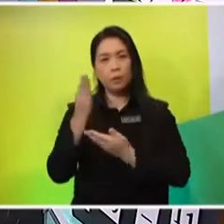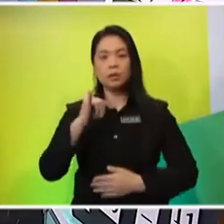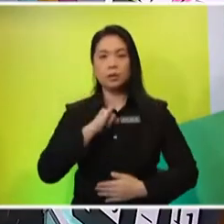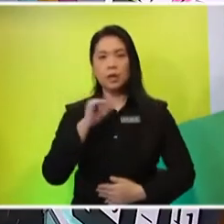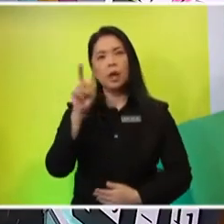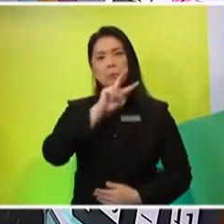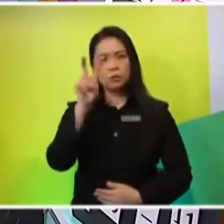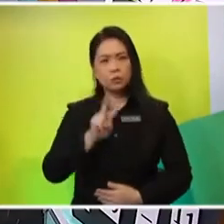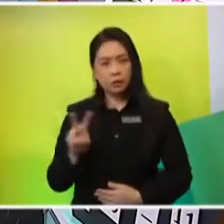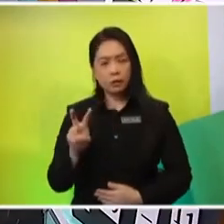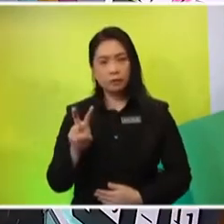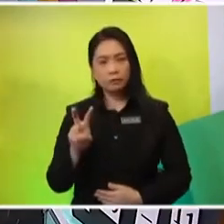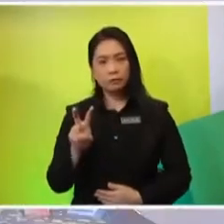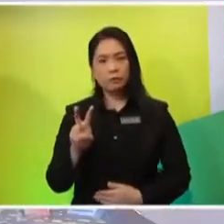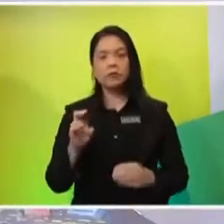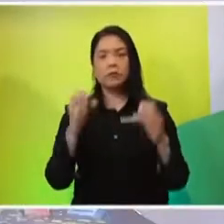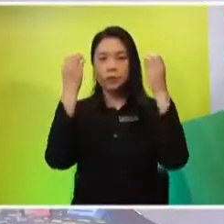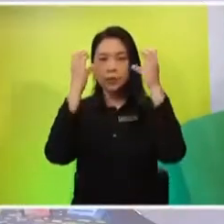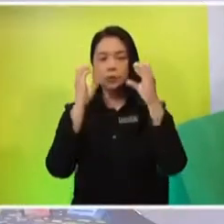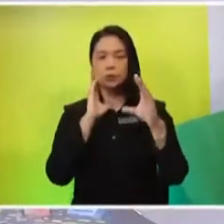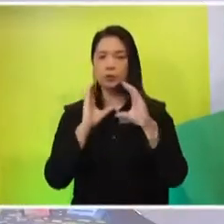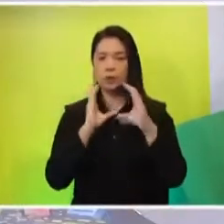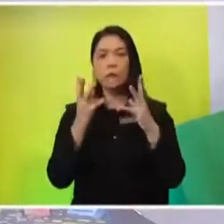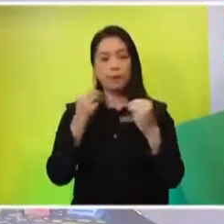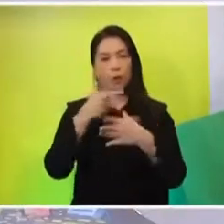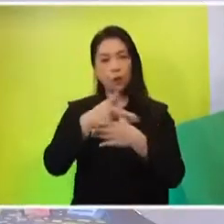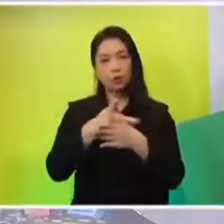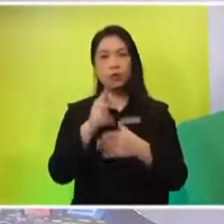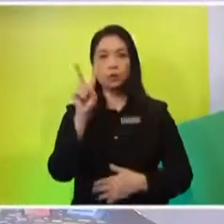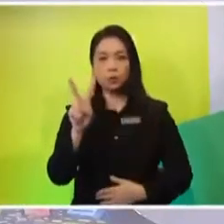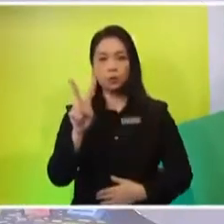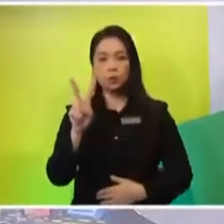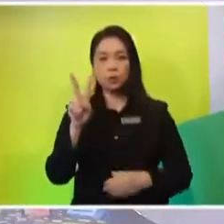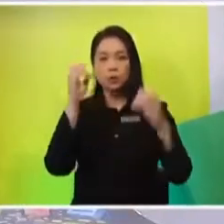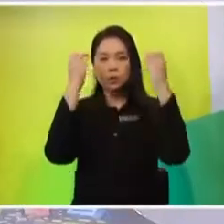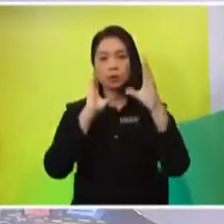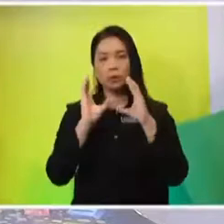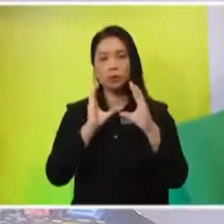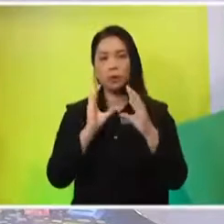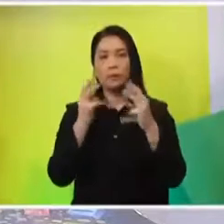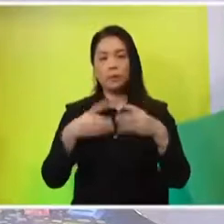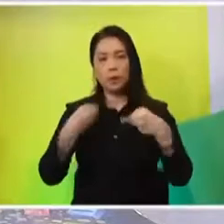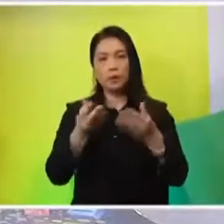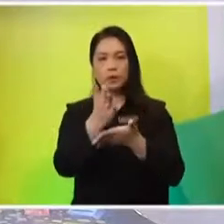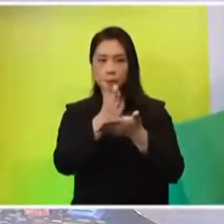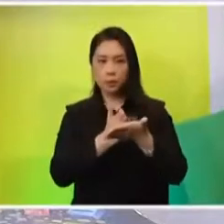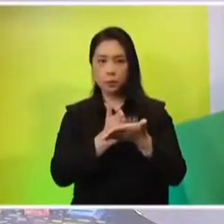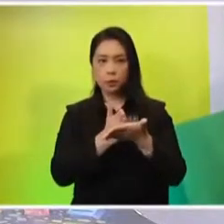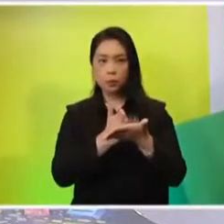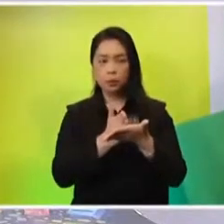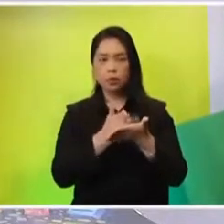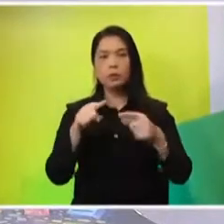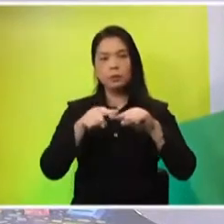tu, cikgu kata nak kongsi berdua dengan saya. Cikgu kata kita kena bagi separuh. Ya, yeah, betul, Mira.